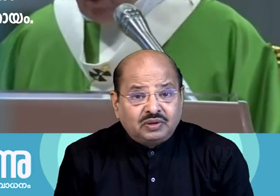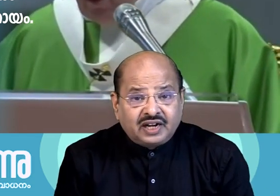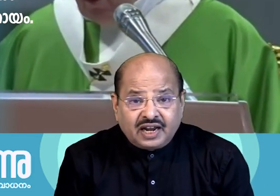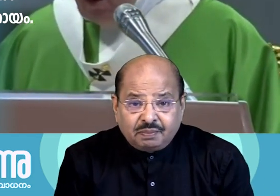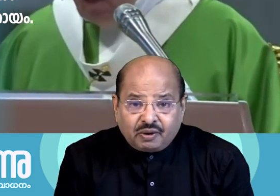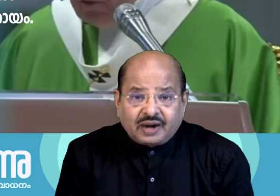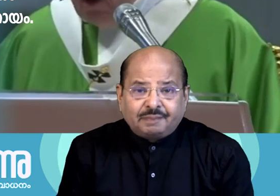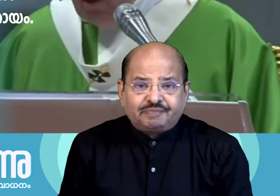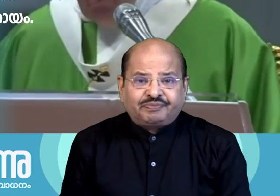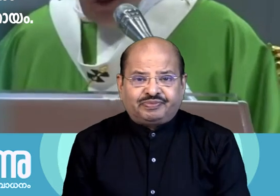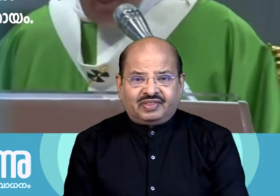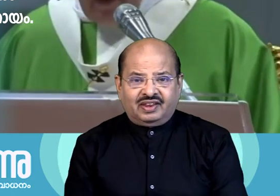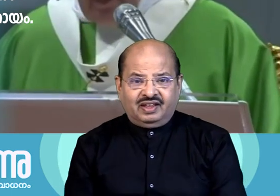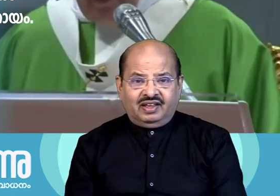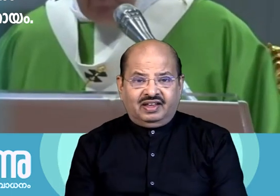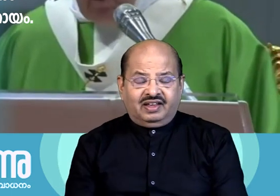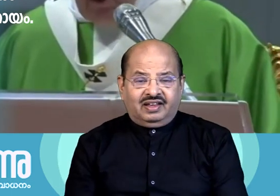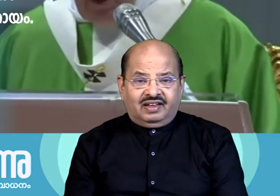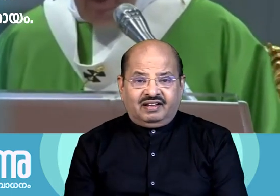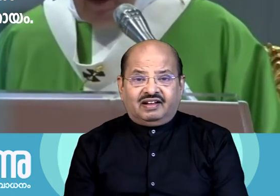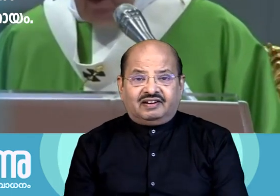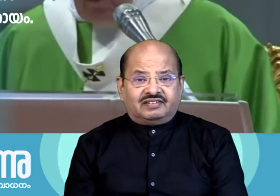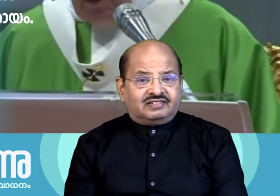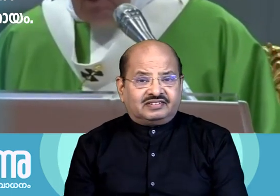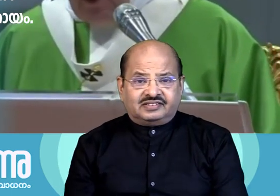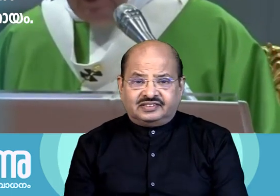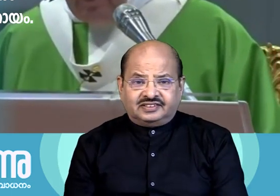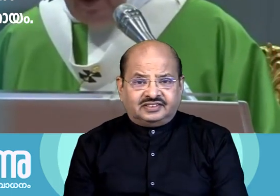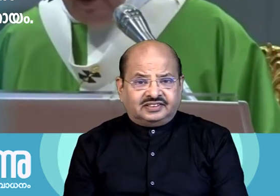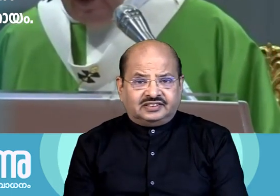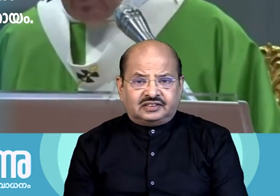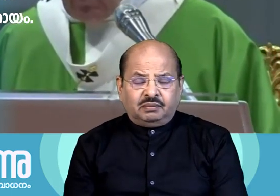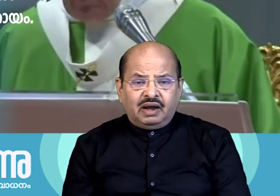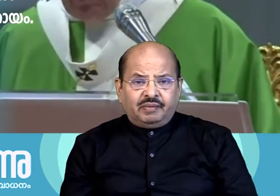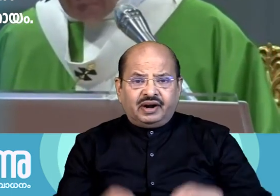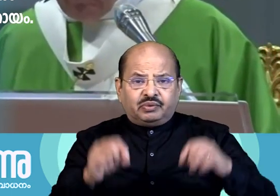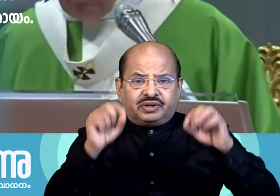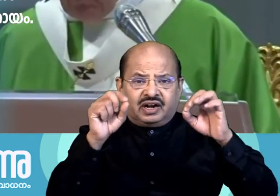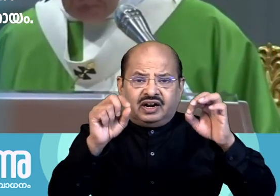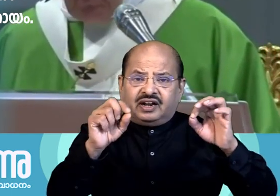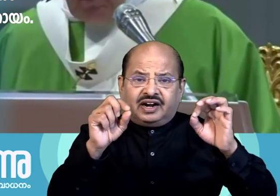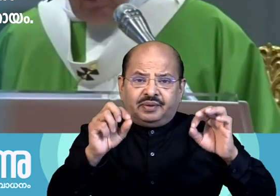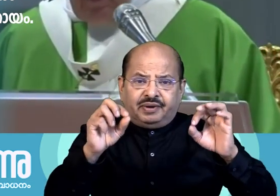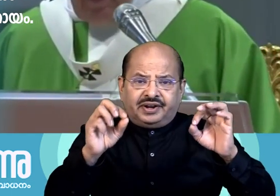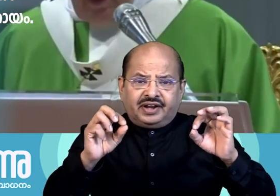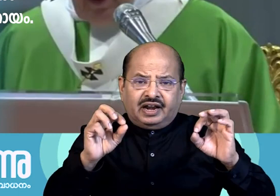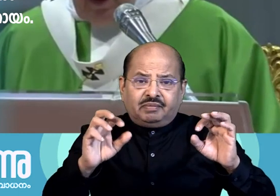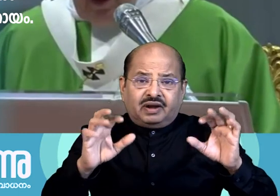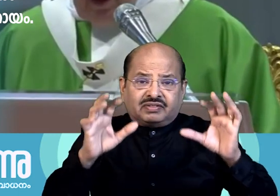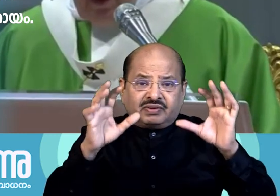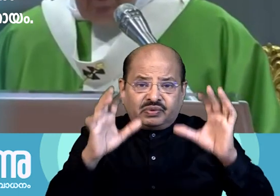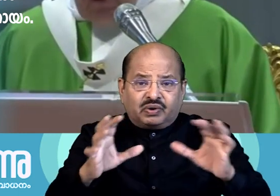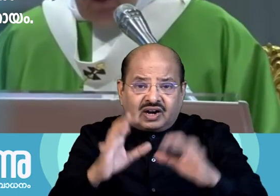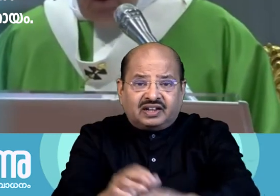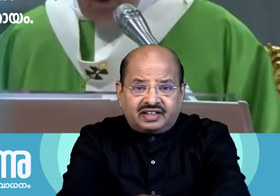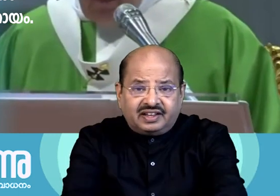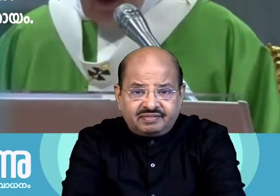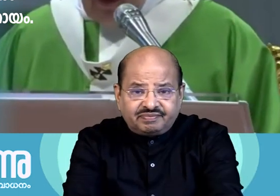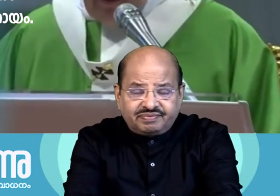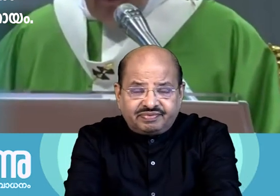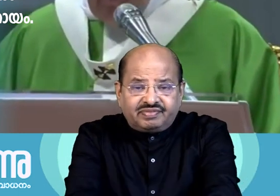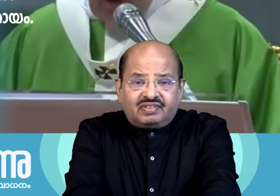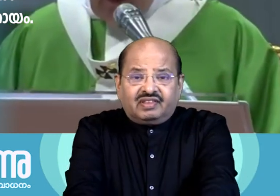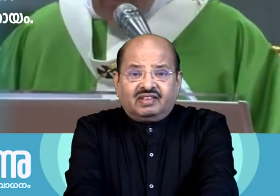പലപ്പോഴും പ്രലോഭിതരായി പോകാം. അതാണ് നമ്മൾ അവരുടെ കുറ്റങ്ങൾ കണ്ടുപിടിക്കാൻ മാത്രം